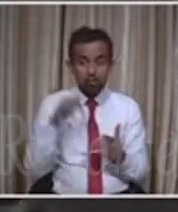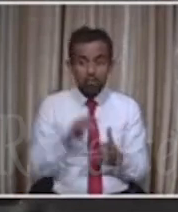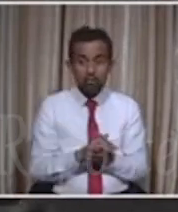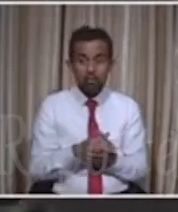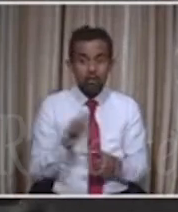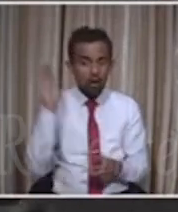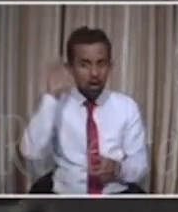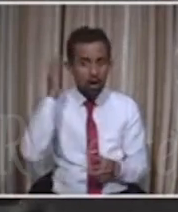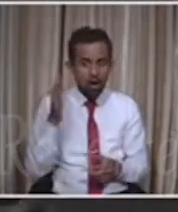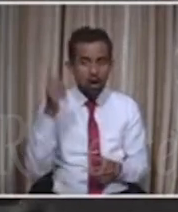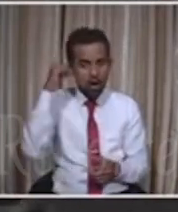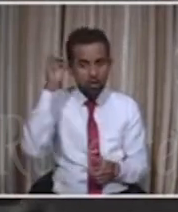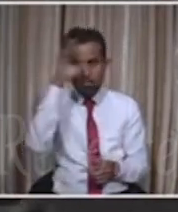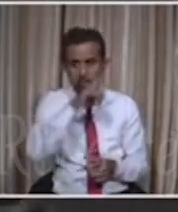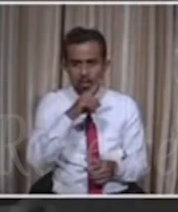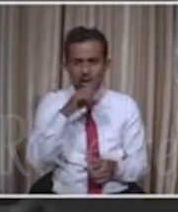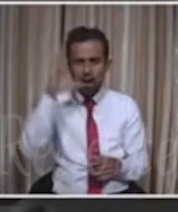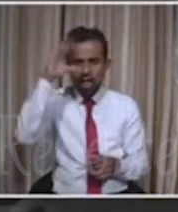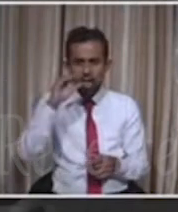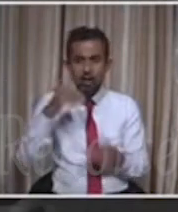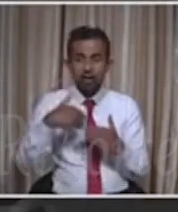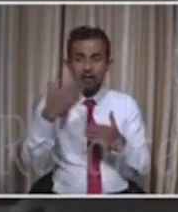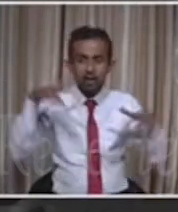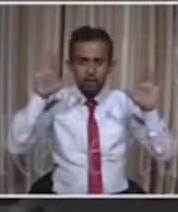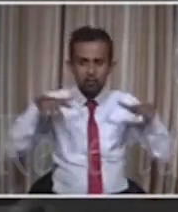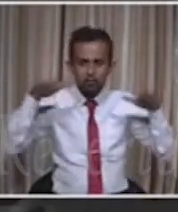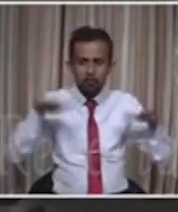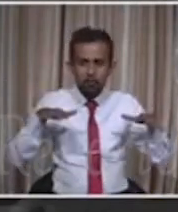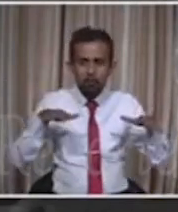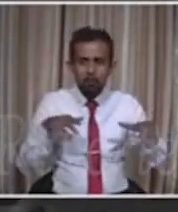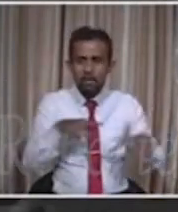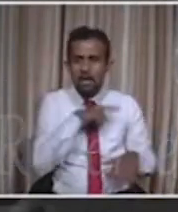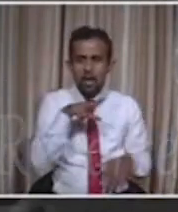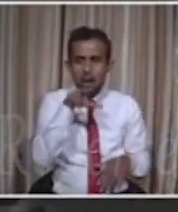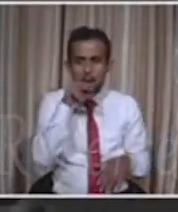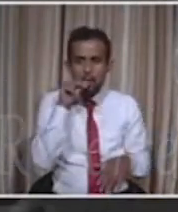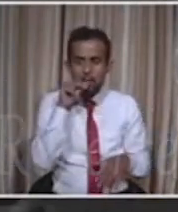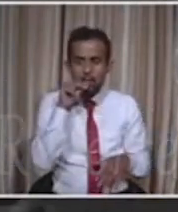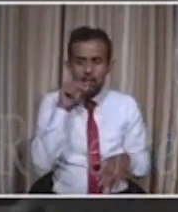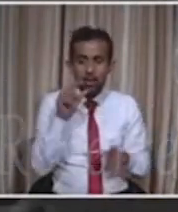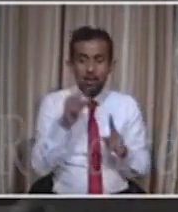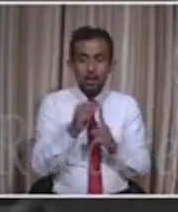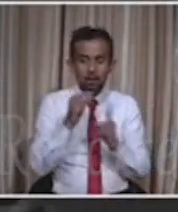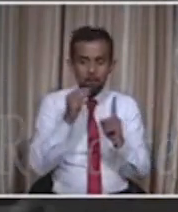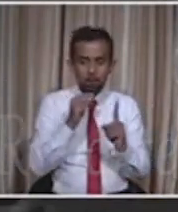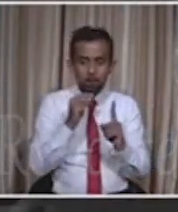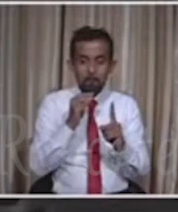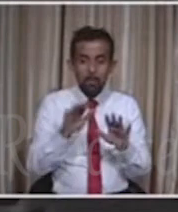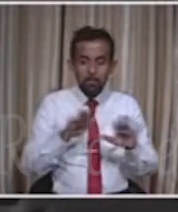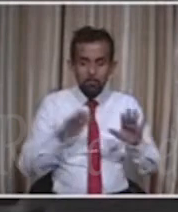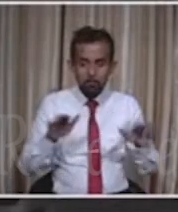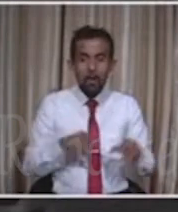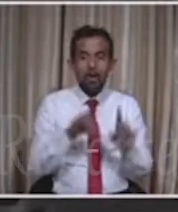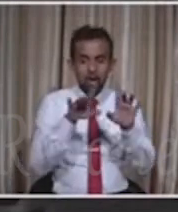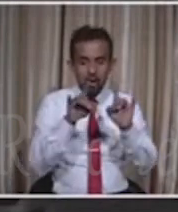ඇති කළු පාට වවුලෙක් රැට එළියට එන පියඹලා යන ලේබොන වවුලෙක්. අද මේ පාර්ලිමේන්තුව පාලනය කරන්නේ ඒ